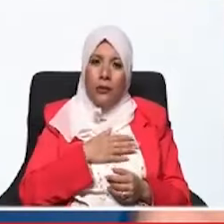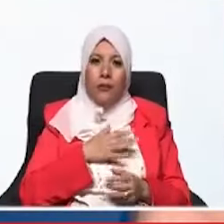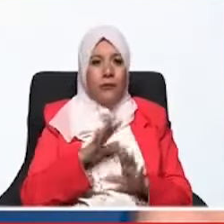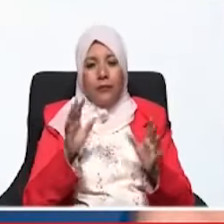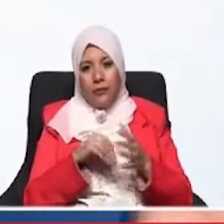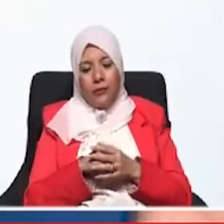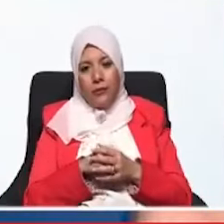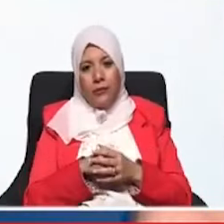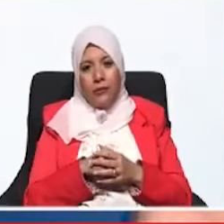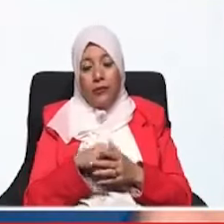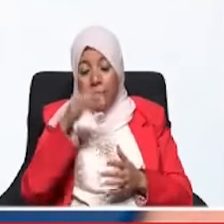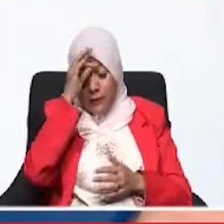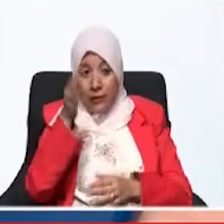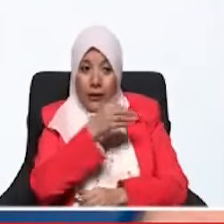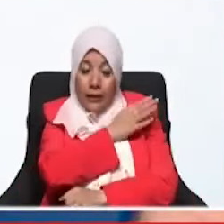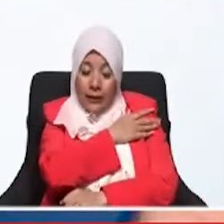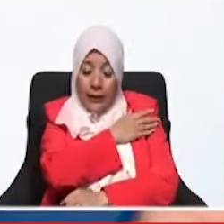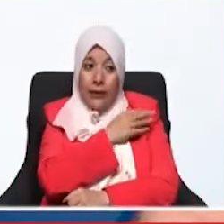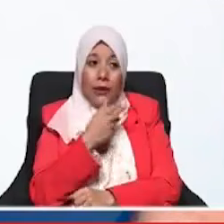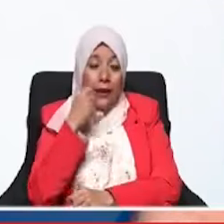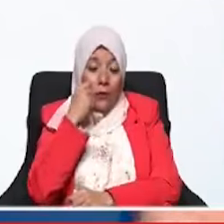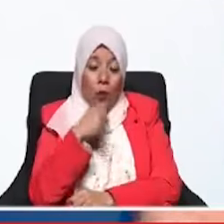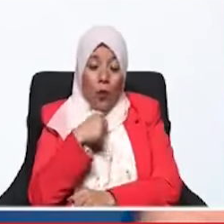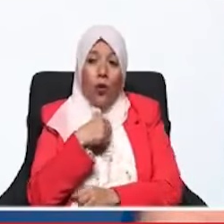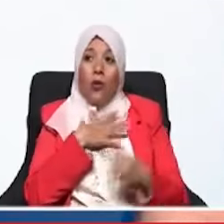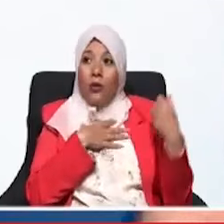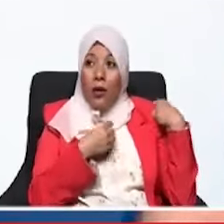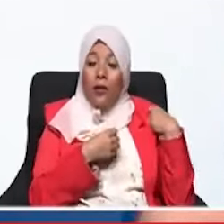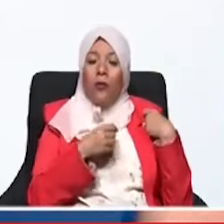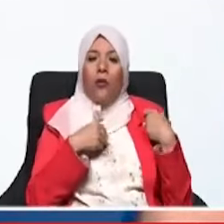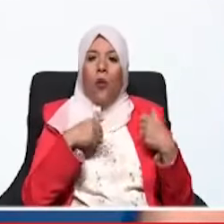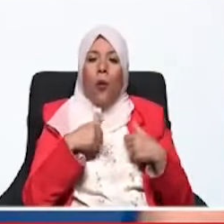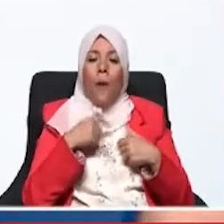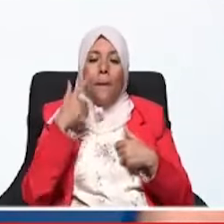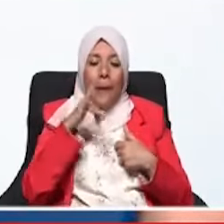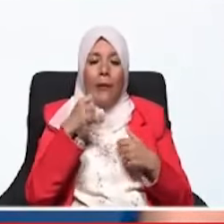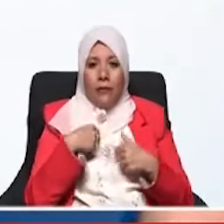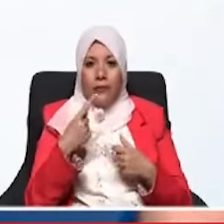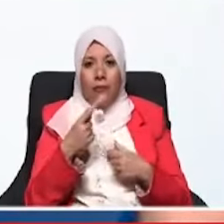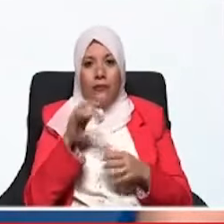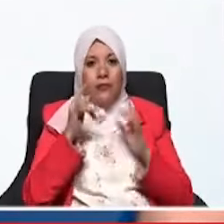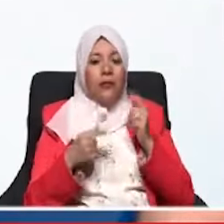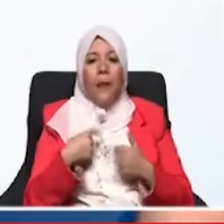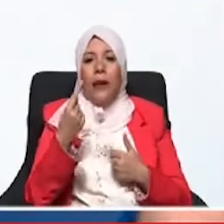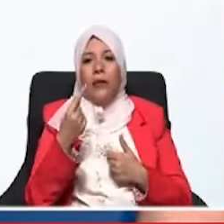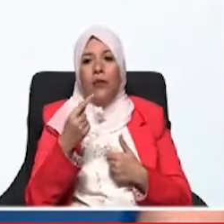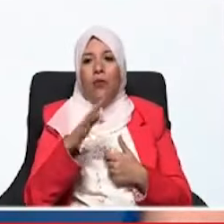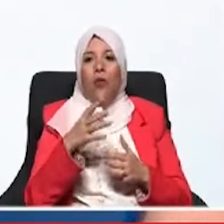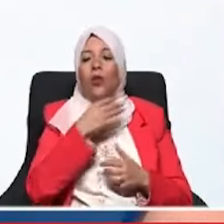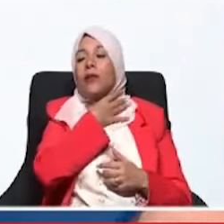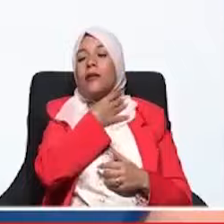الحنيه يعني انا احب اللي قدامي يبقى حنين عليا ومخلص ليا الحنيه والاخلاص دول ممكن تاخد بيهم